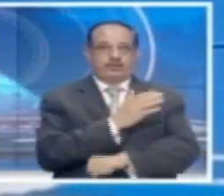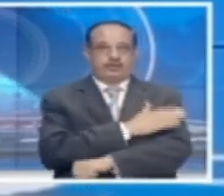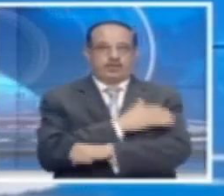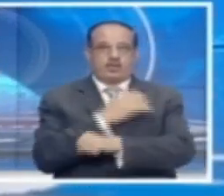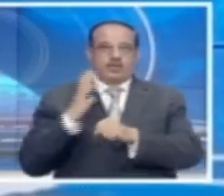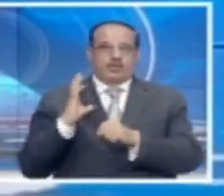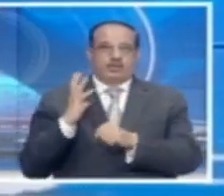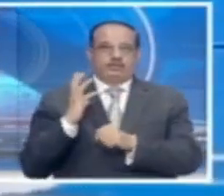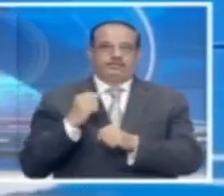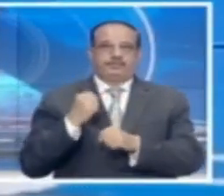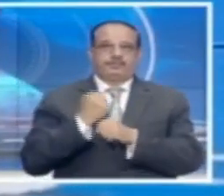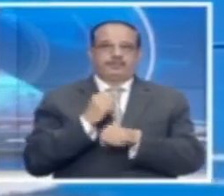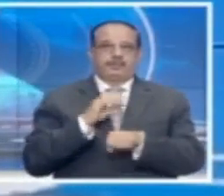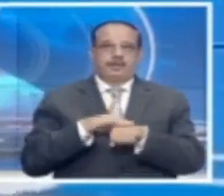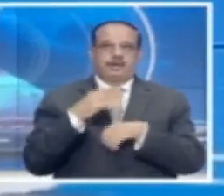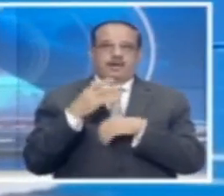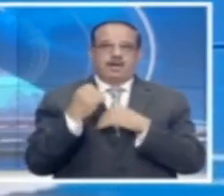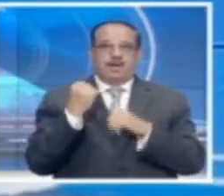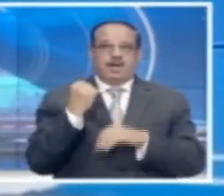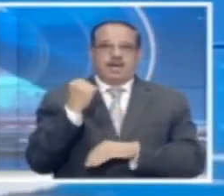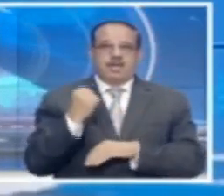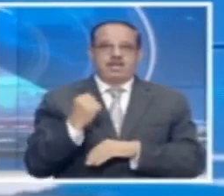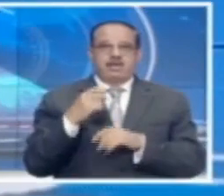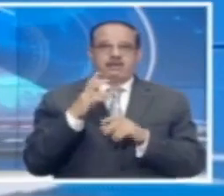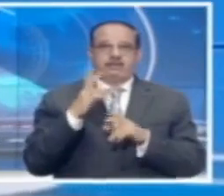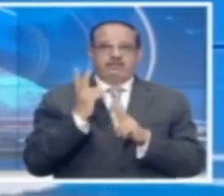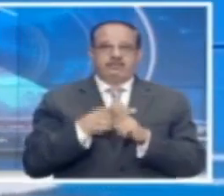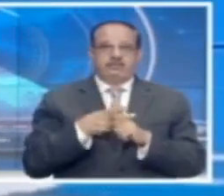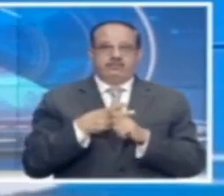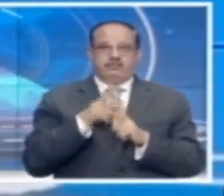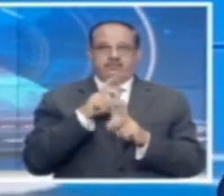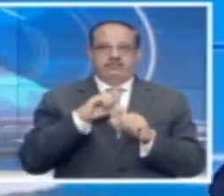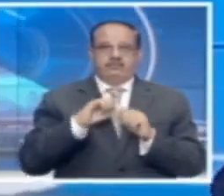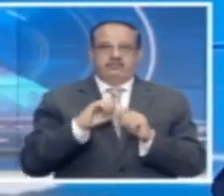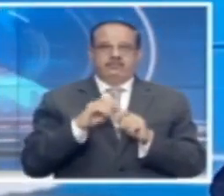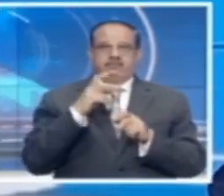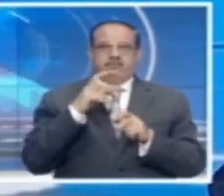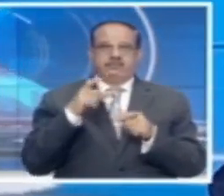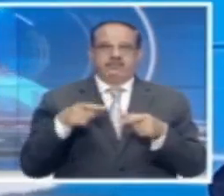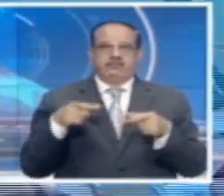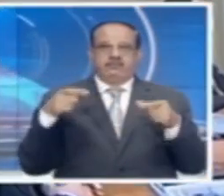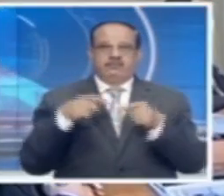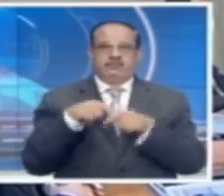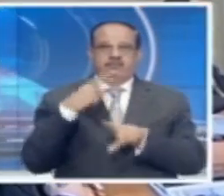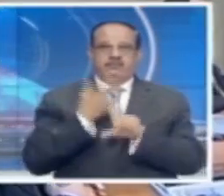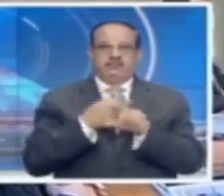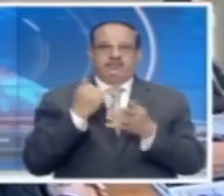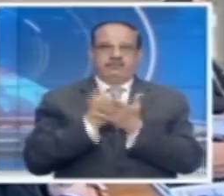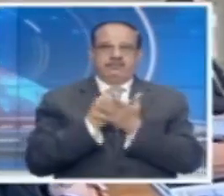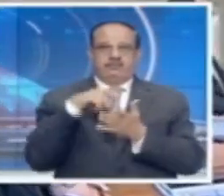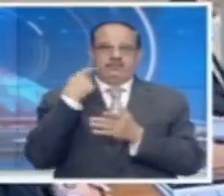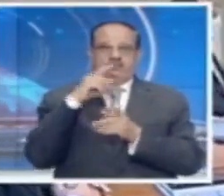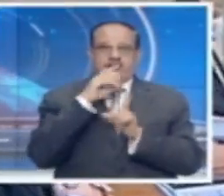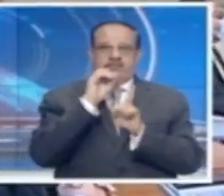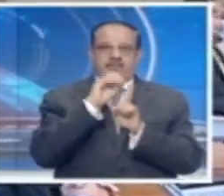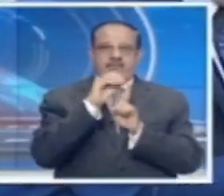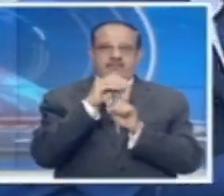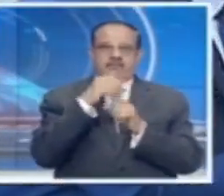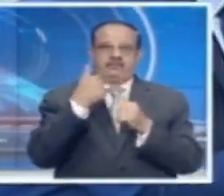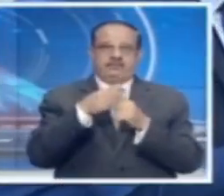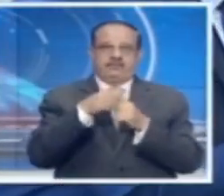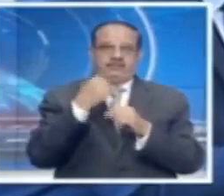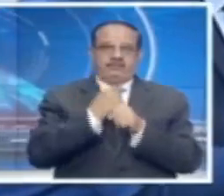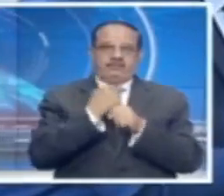بتنمية القوى البشرية والخدمات الاساسية للمواطنين. وخلال اجتماع مع رئيس الوزراء وعدد من الوزراء، وجه السيد